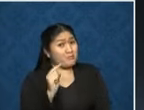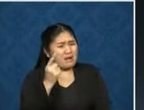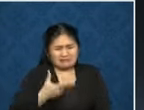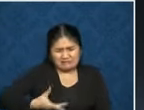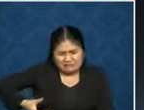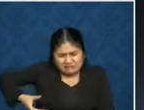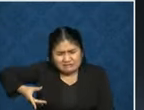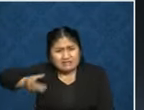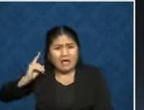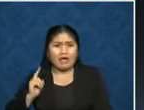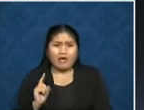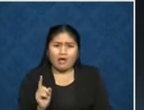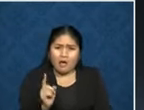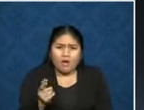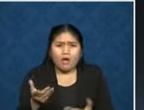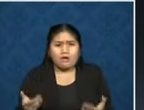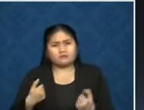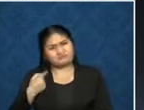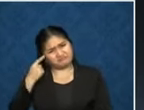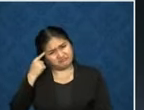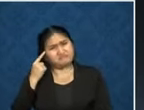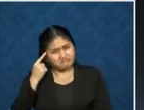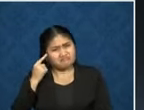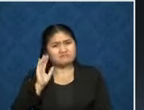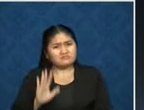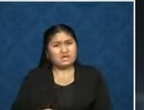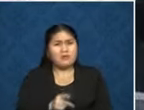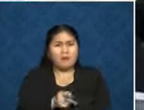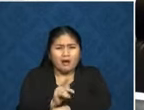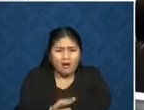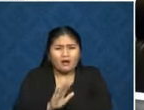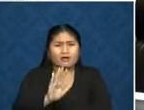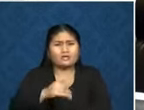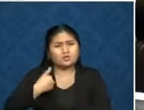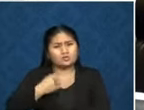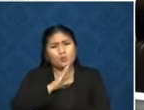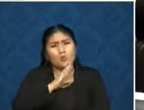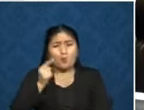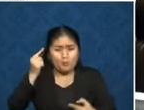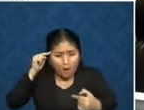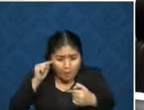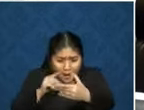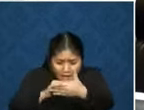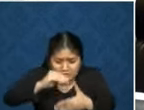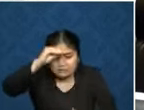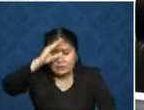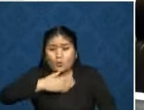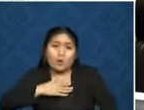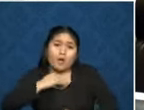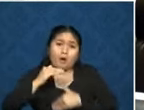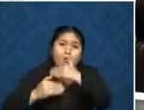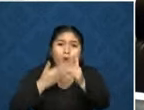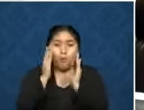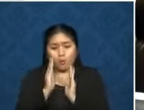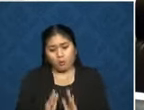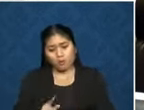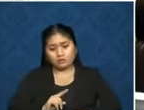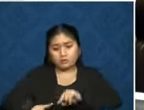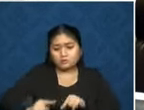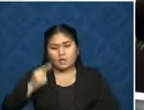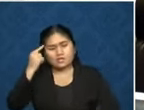าอยู่มากขนาดไหนท่านประธานคะถ้าเป้าหมายของการศึกษาคือการที่เราต้องการจะพัฒนาให้มนุษยชาติ